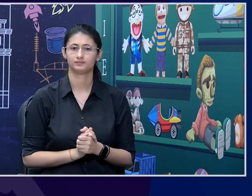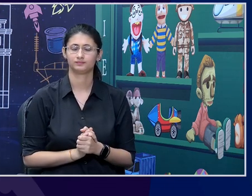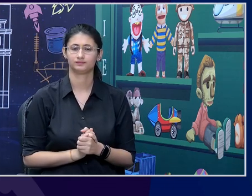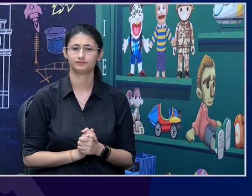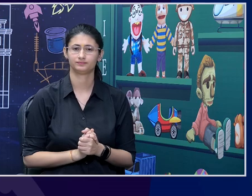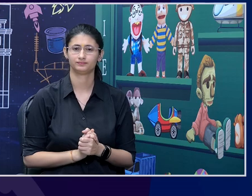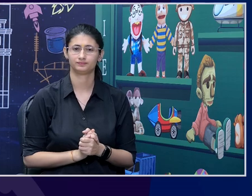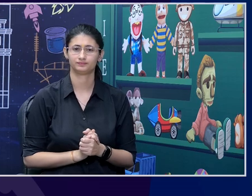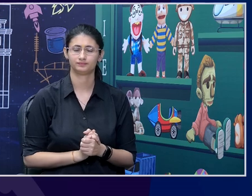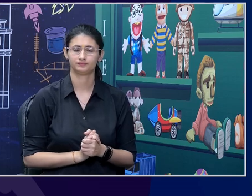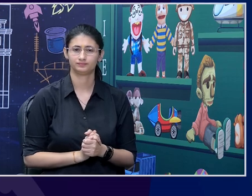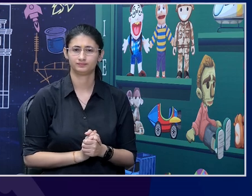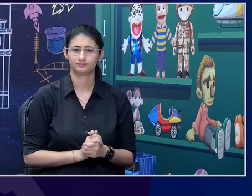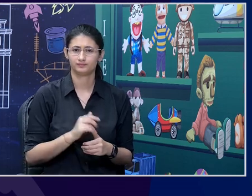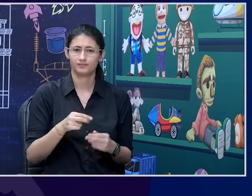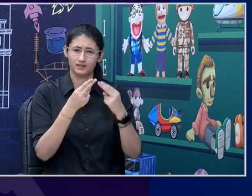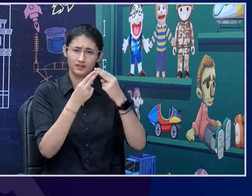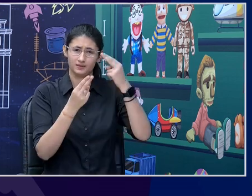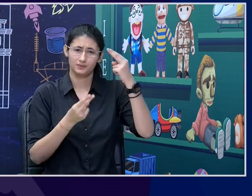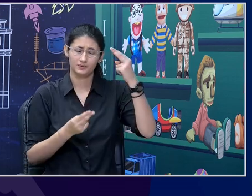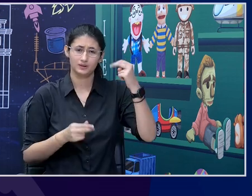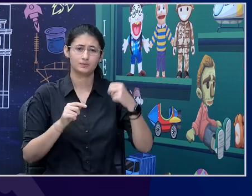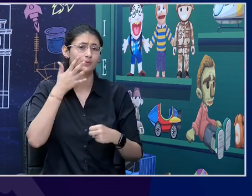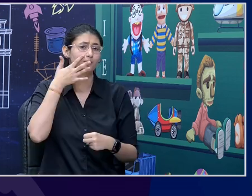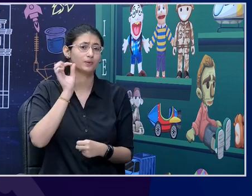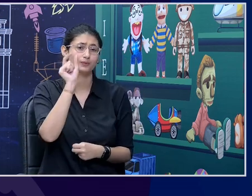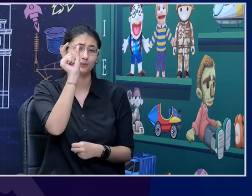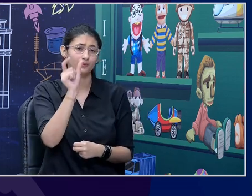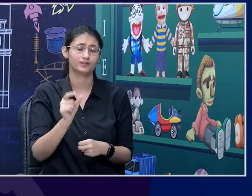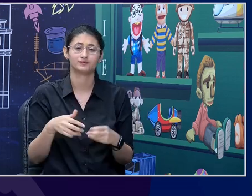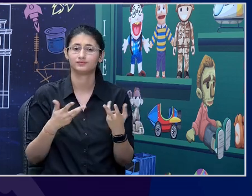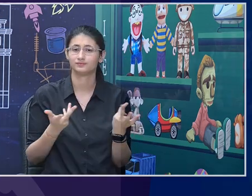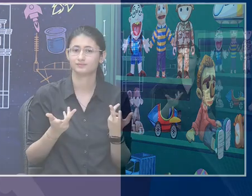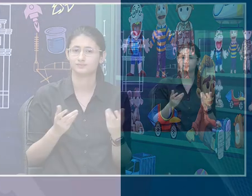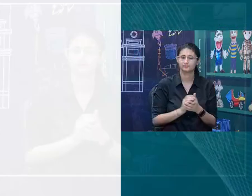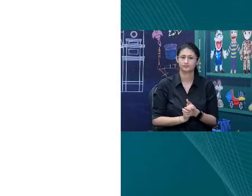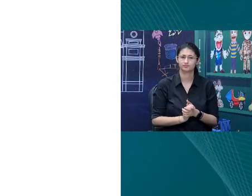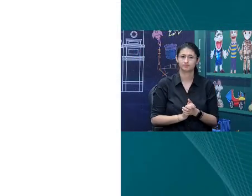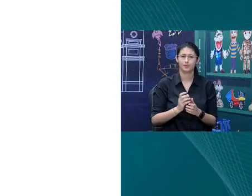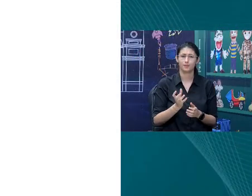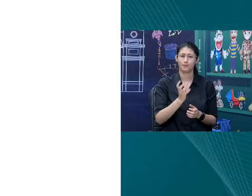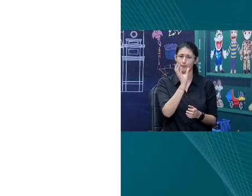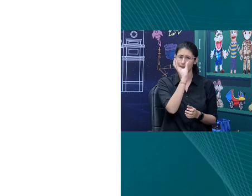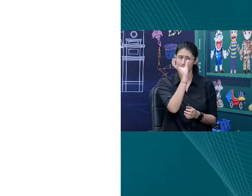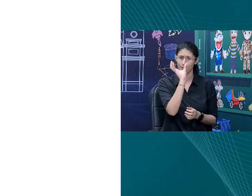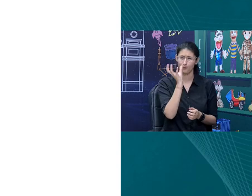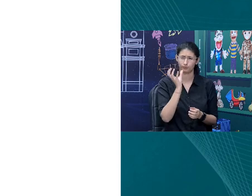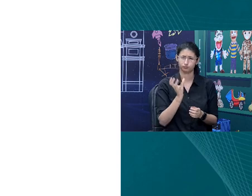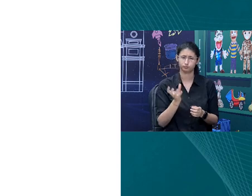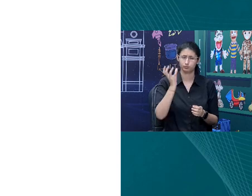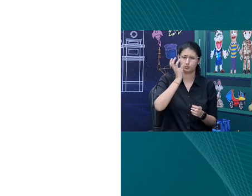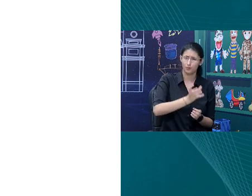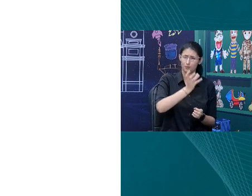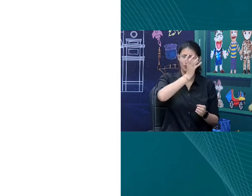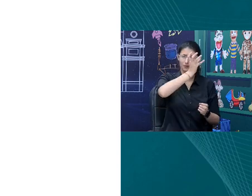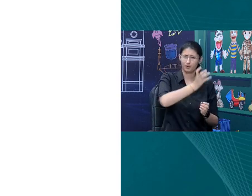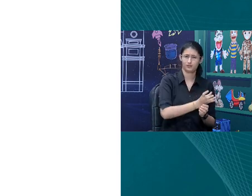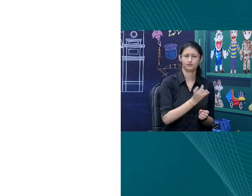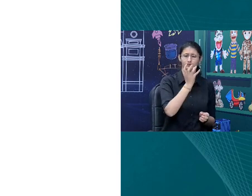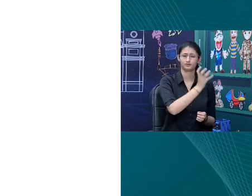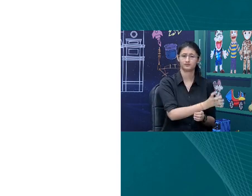इस पाठ में कुछ मुख्य शब्द आए हैं जैसे की कुदरत fudkati इसका मतलब होता है कूदना